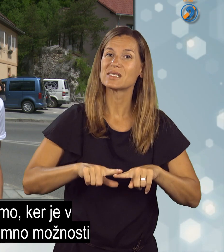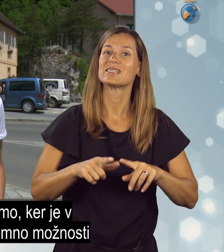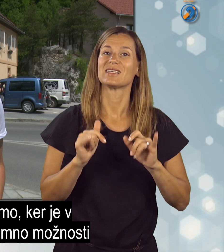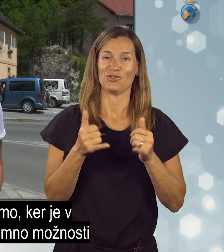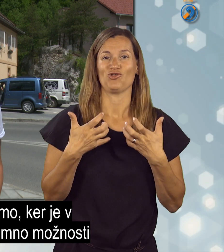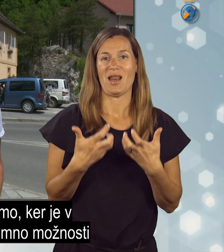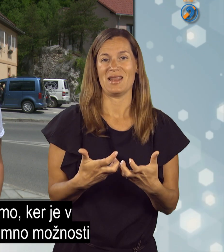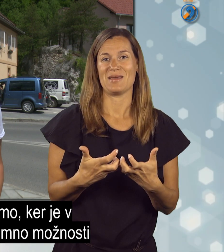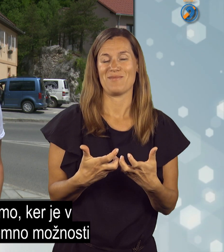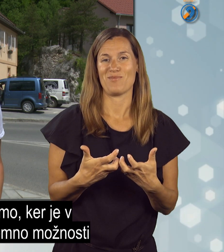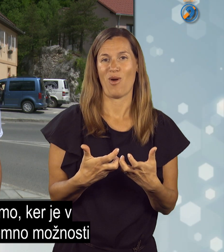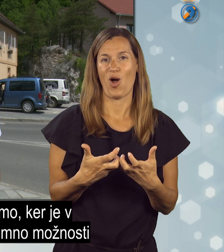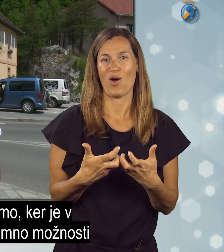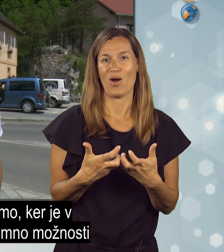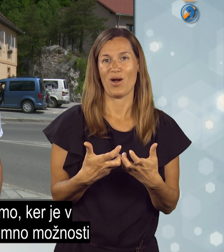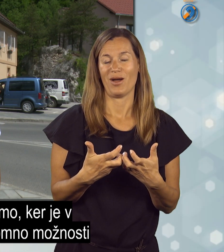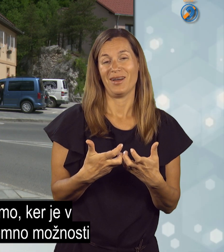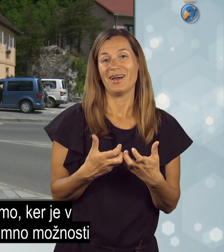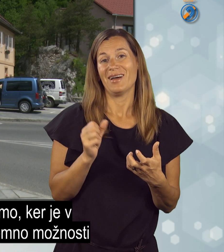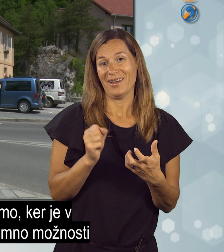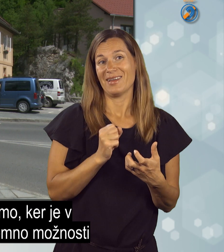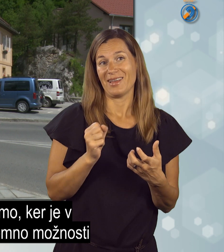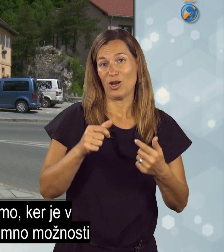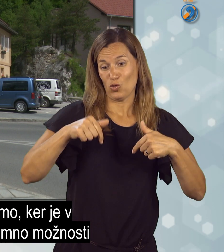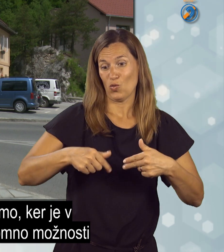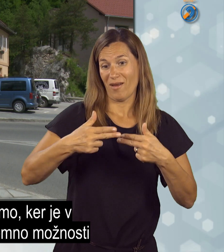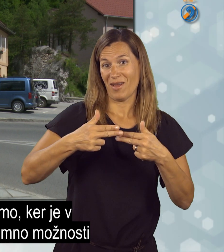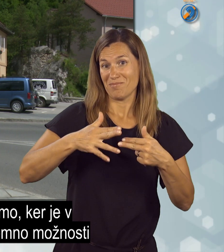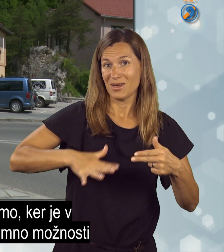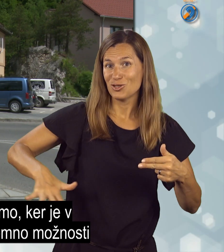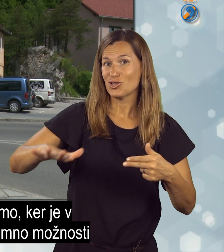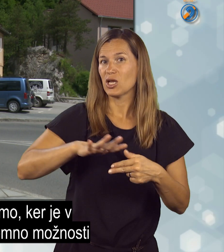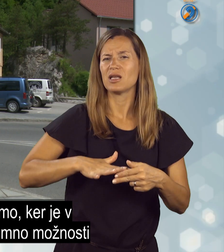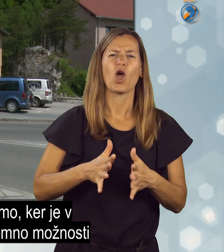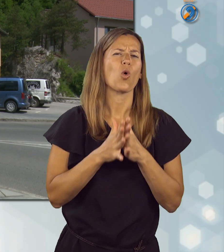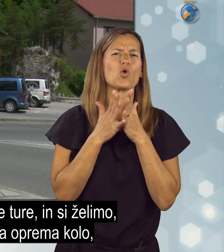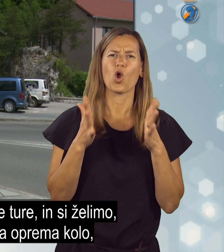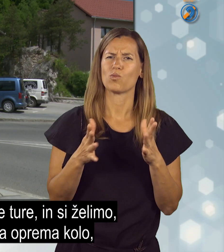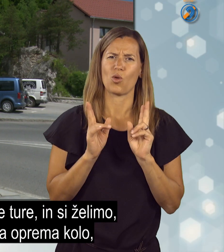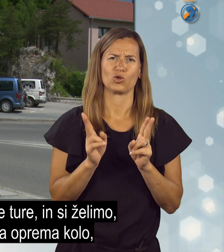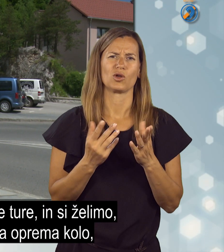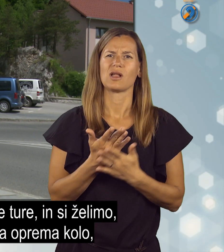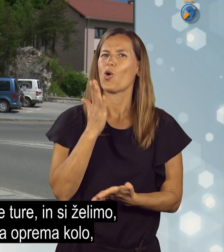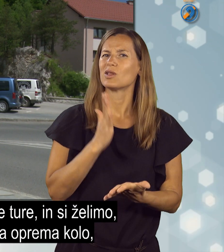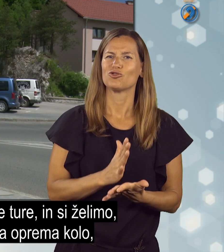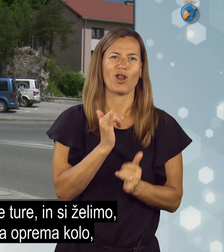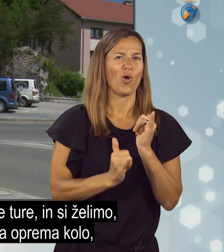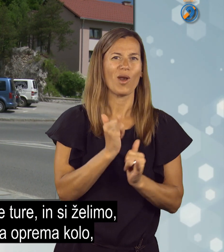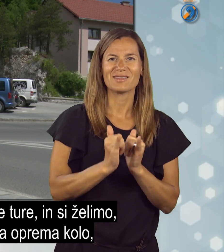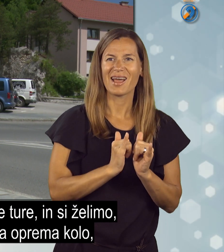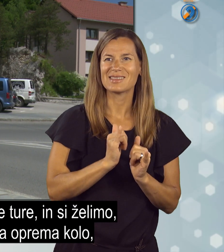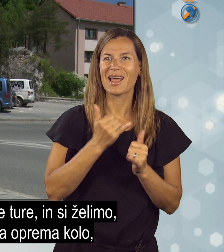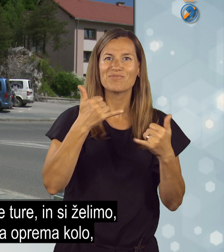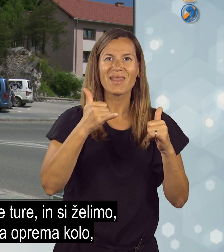želimo, saj kot vemo je v naši okolici ogromno možnosti za krasne kolesarske